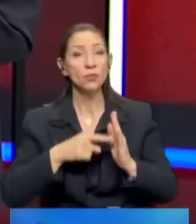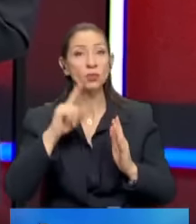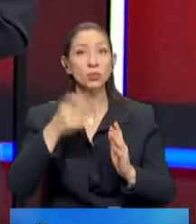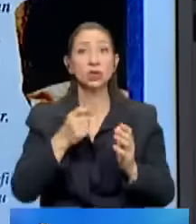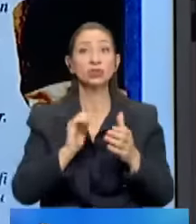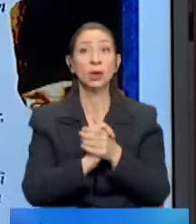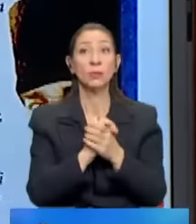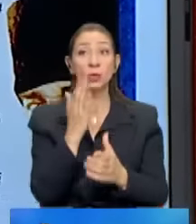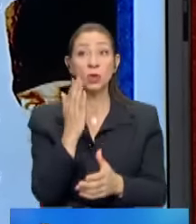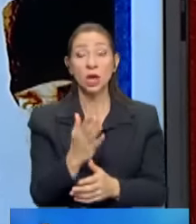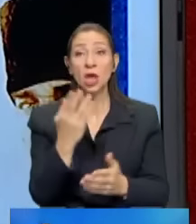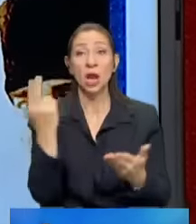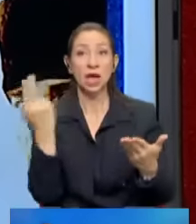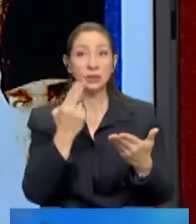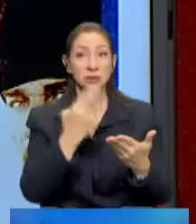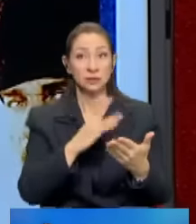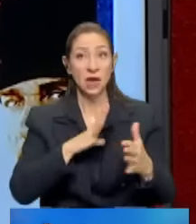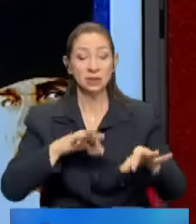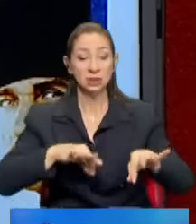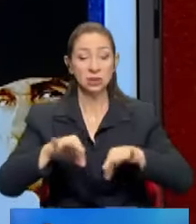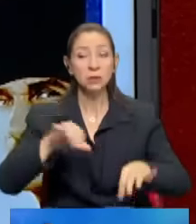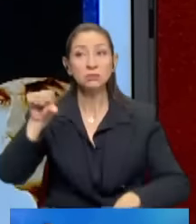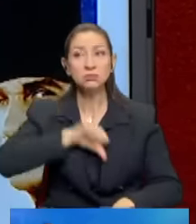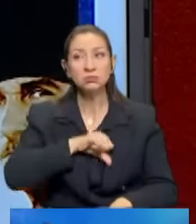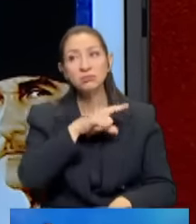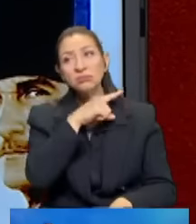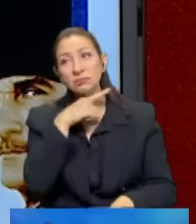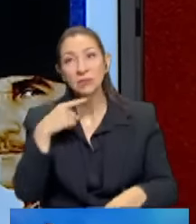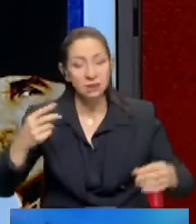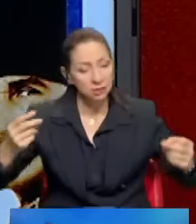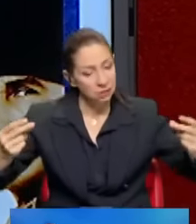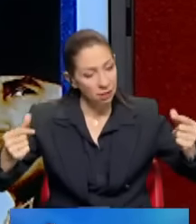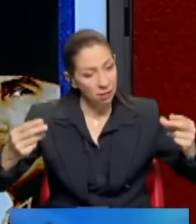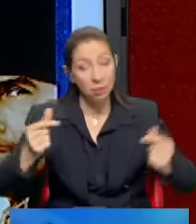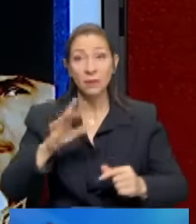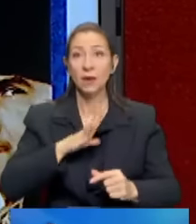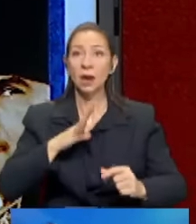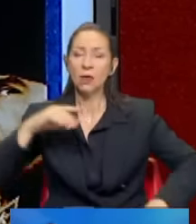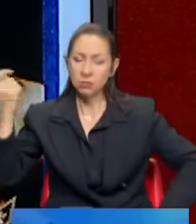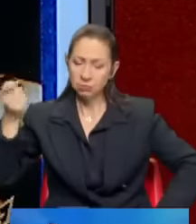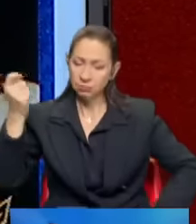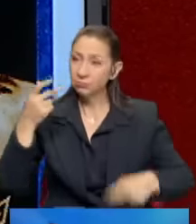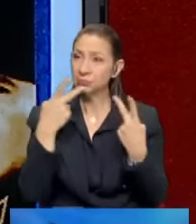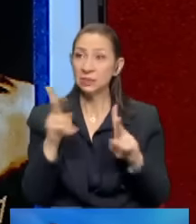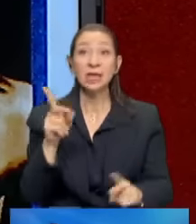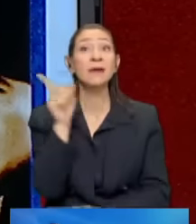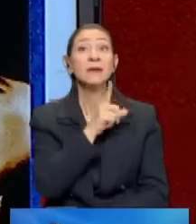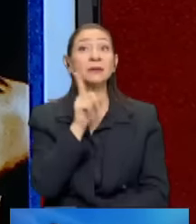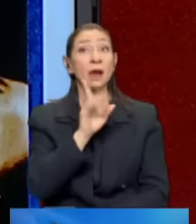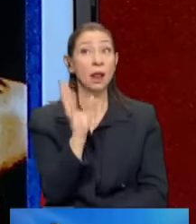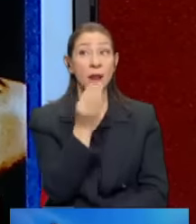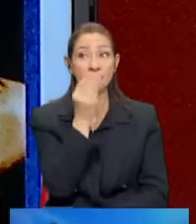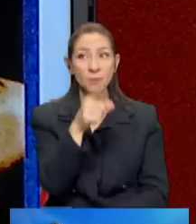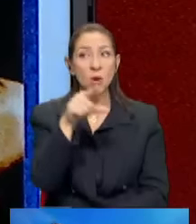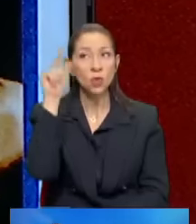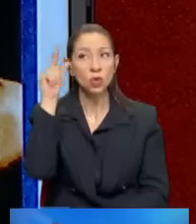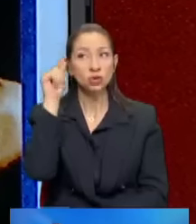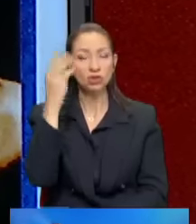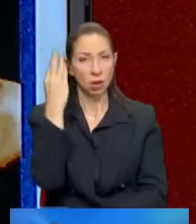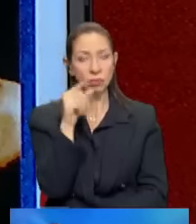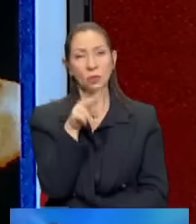şampiyonu resim yapıyor Satrançta yenilmiyor Zeybek de oynuyor horon da çekiyor İngilizce biliyor Yunanca